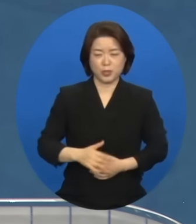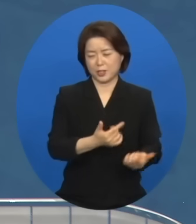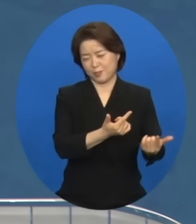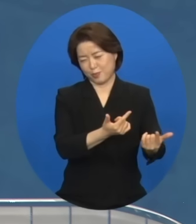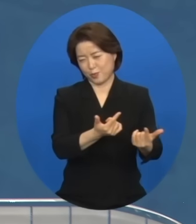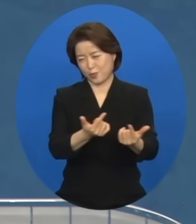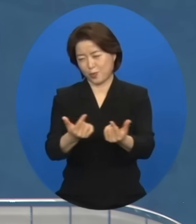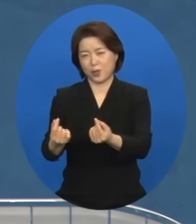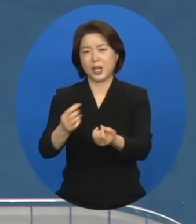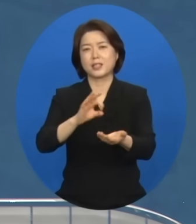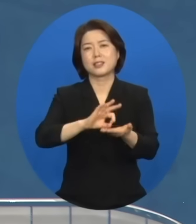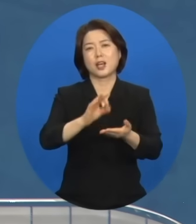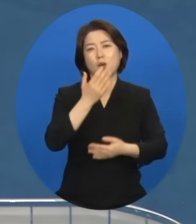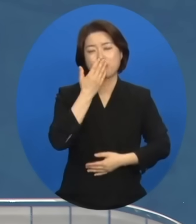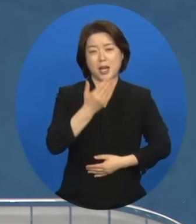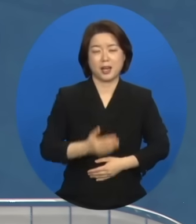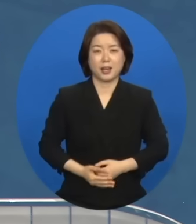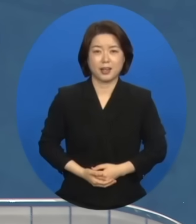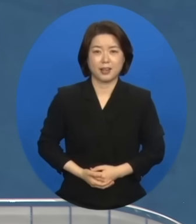동일하게 적용되는 말씀입니다.